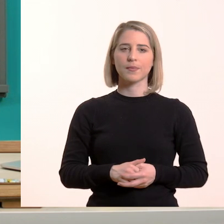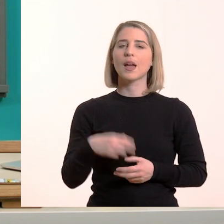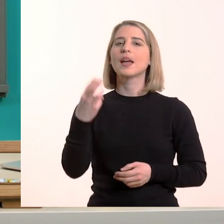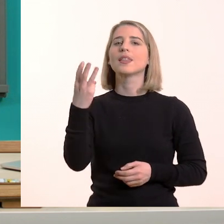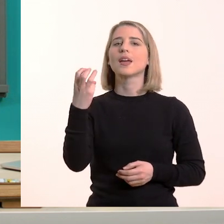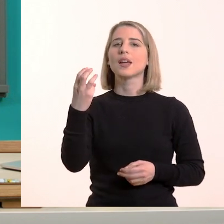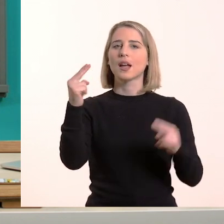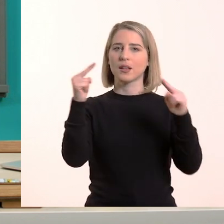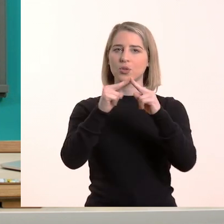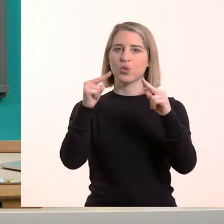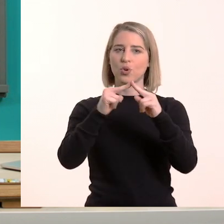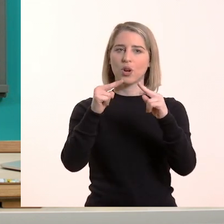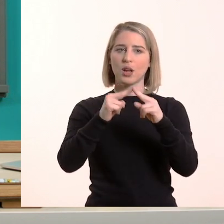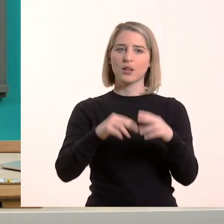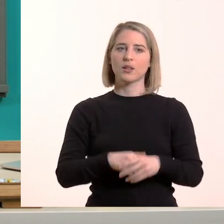Σοκολάτες.